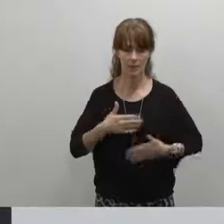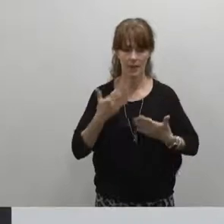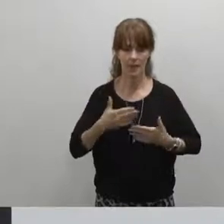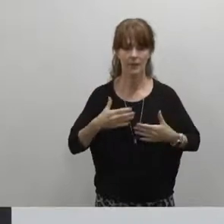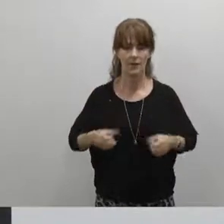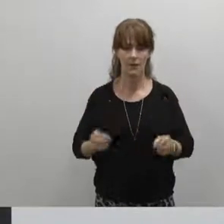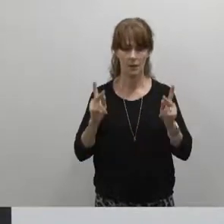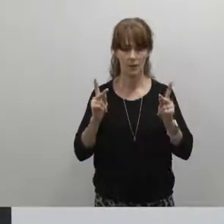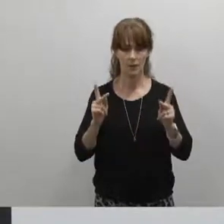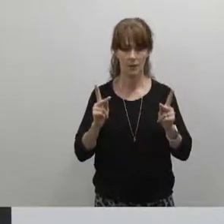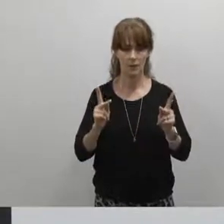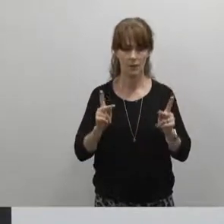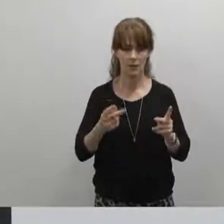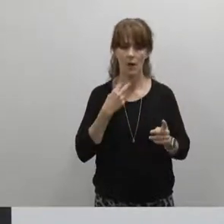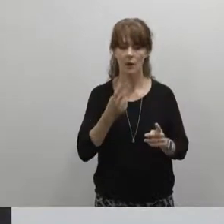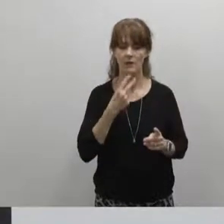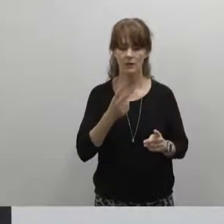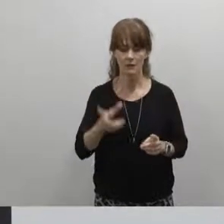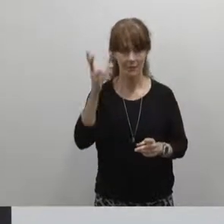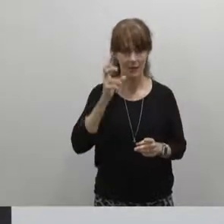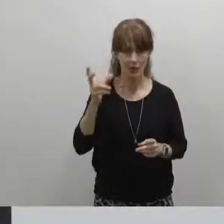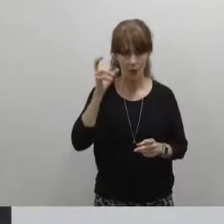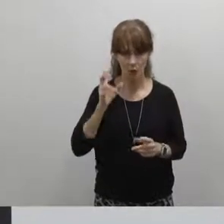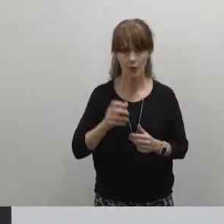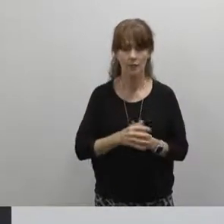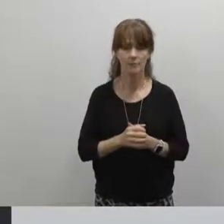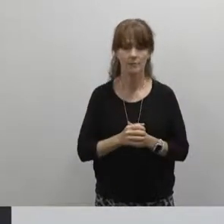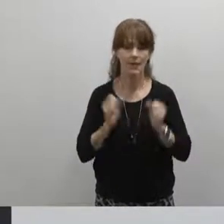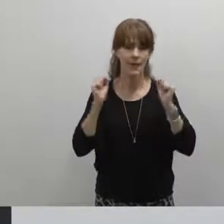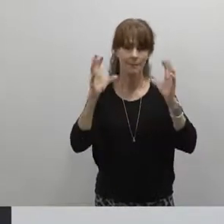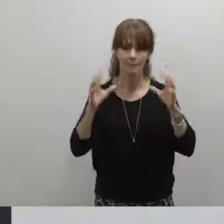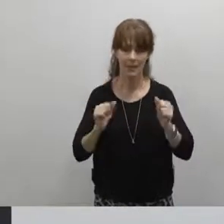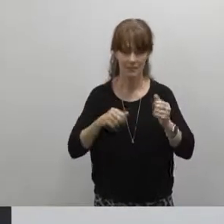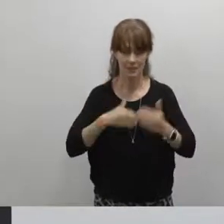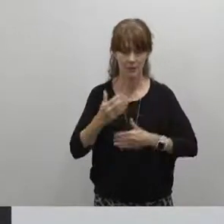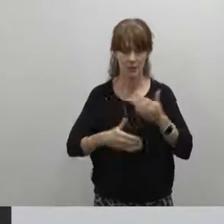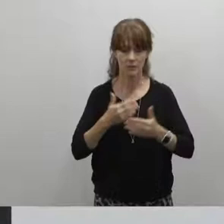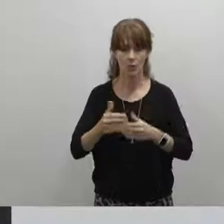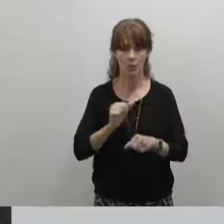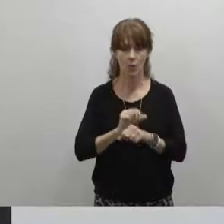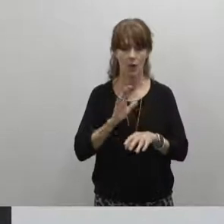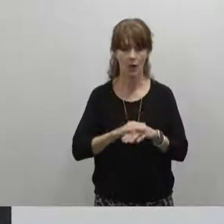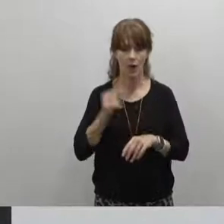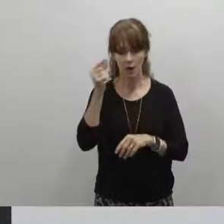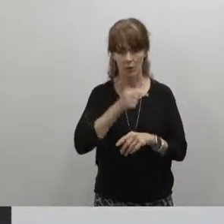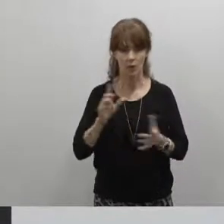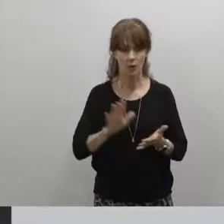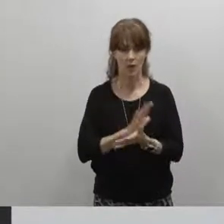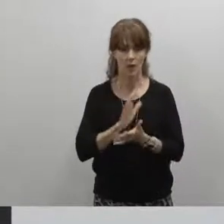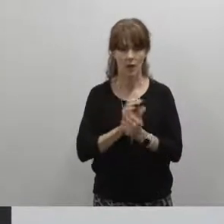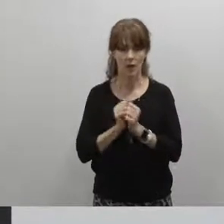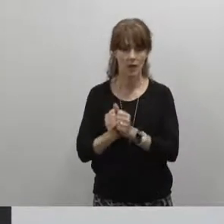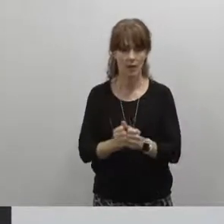មានសេចក្តីអំណរគុណណាស់ដែលបានផ្ដល់សម្លេងទៅកាន់ពួកគាត់ឲ្យបានទទួលការដឹងឮ